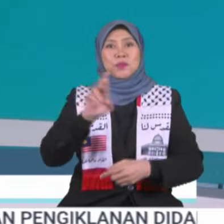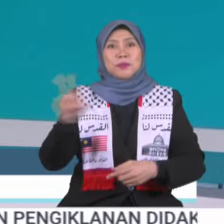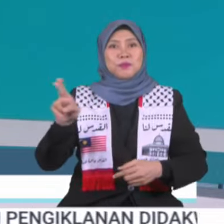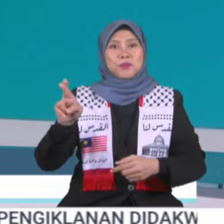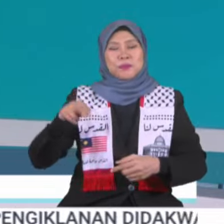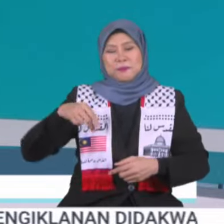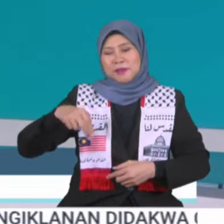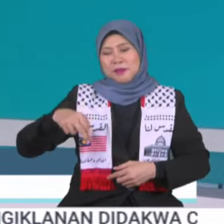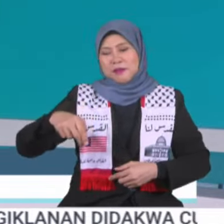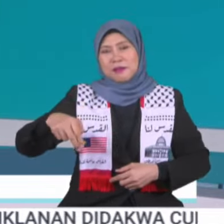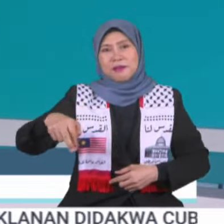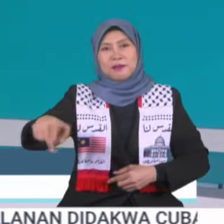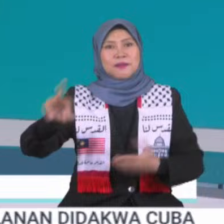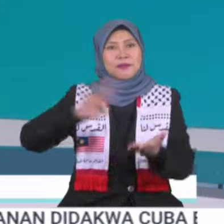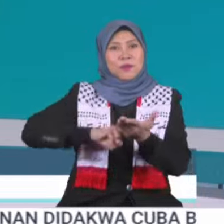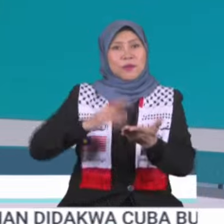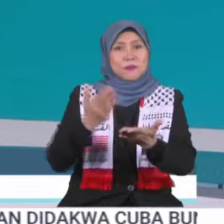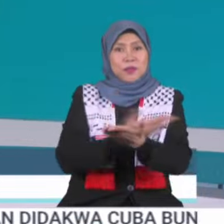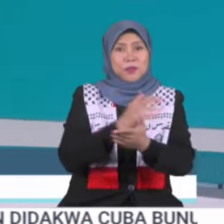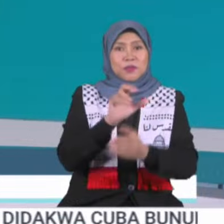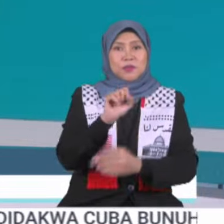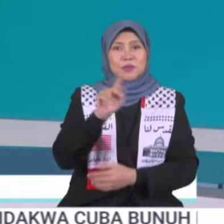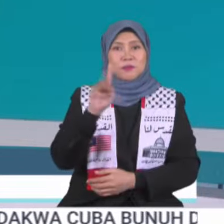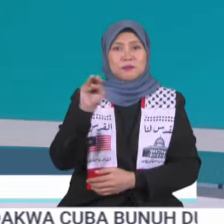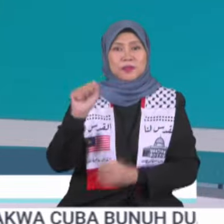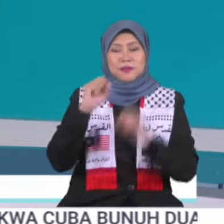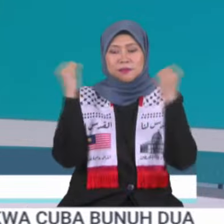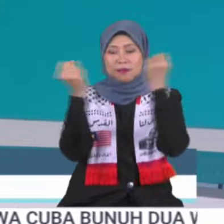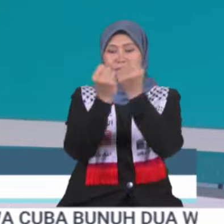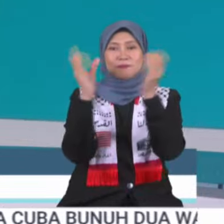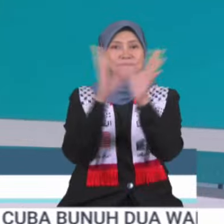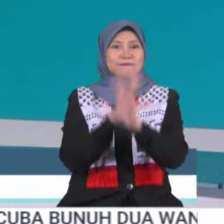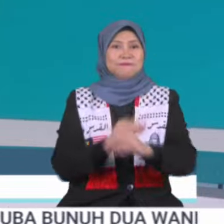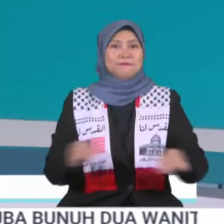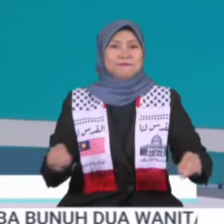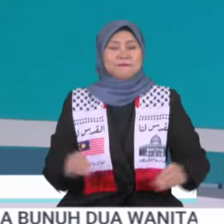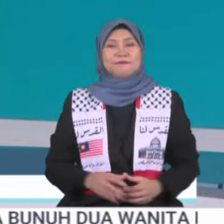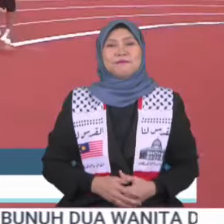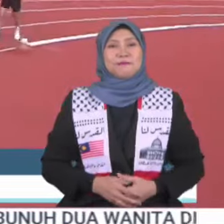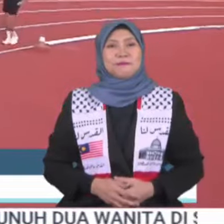meter jalan kaki dengan rekod baharu Sukma di Stadium Sarawak.